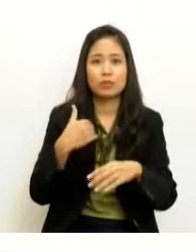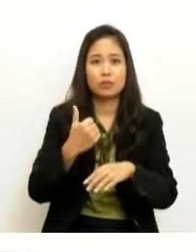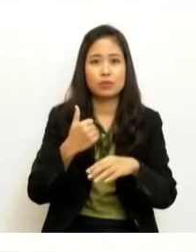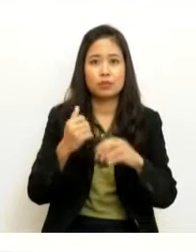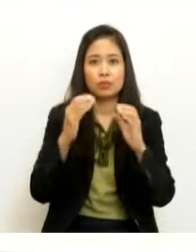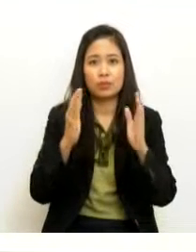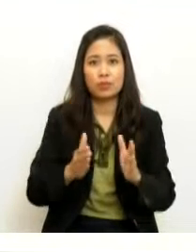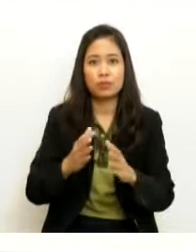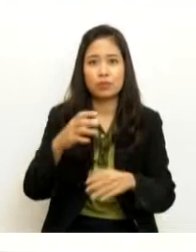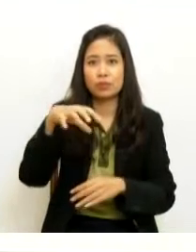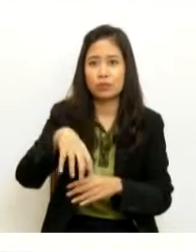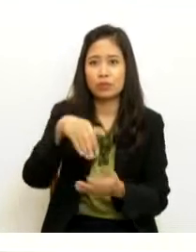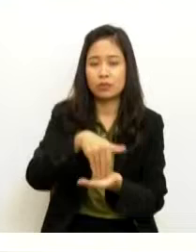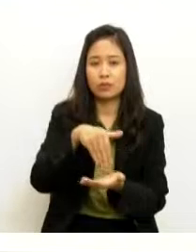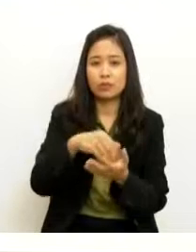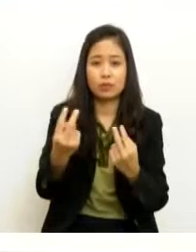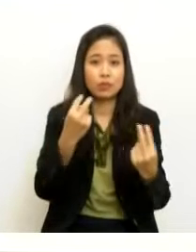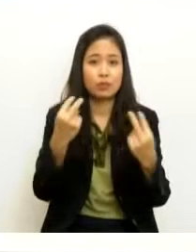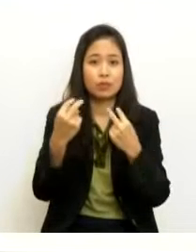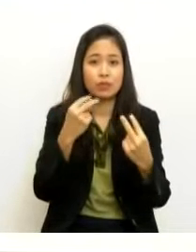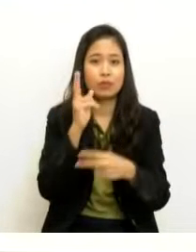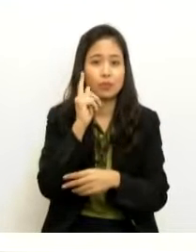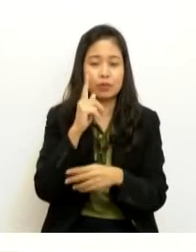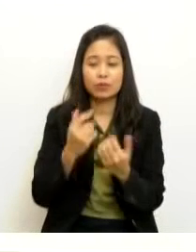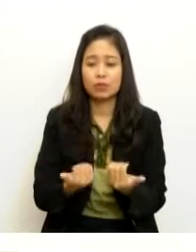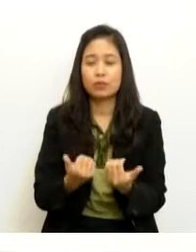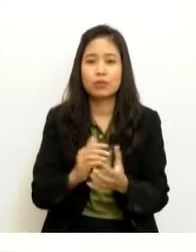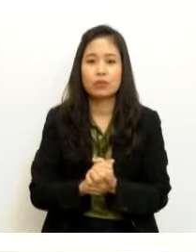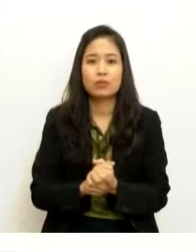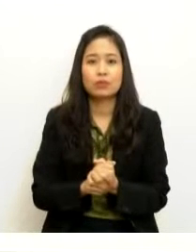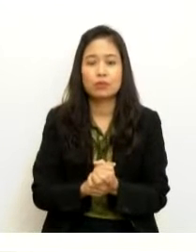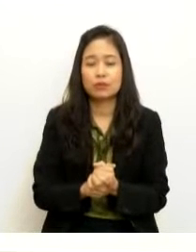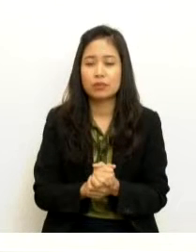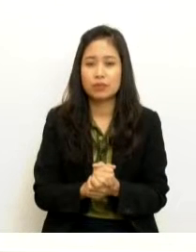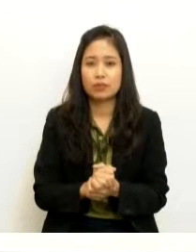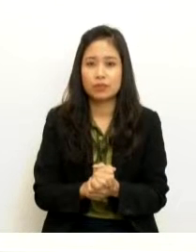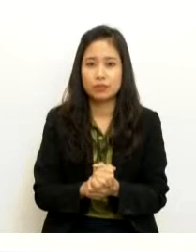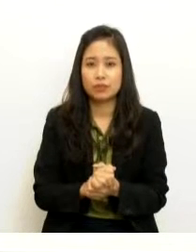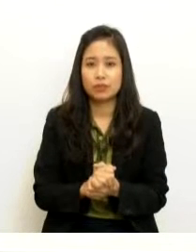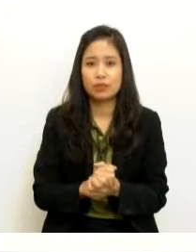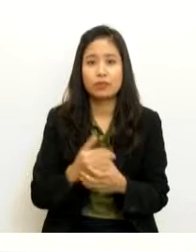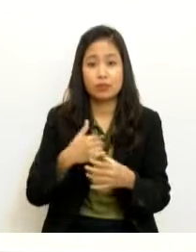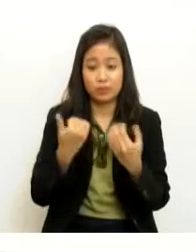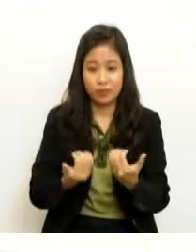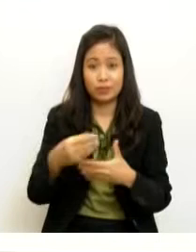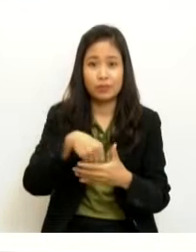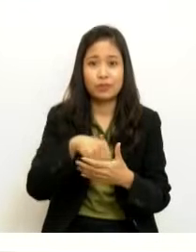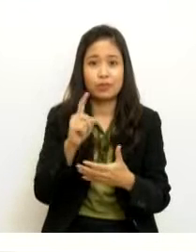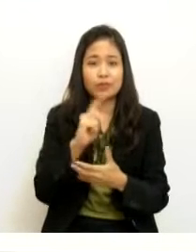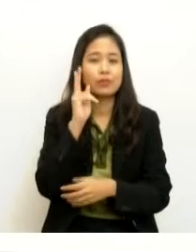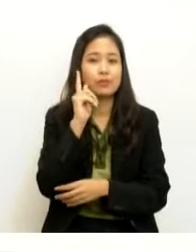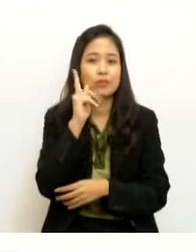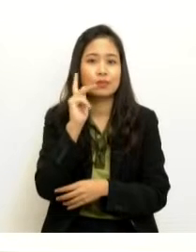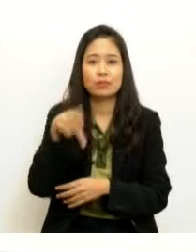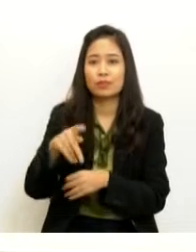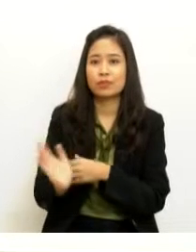ำลังรับชมรายการอยู่ในขณะนี้ครับวันนี้ผมเองในรายการพุธเช้าข่าวสปทที่เป็น